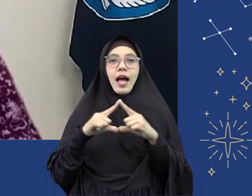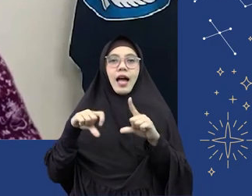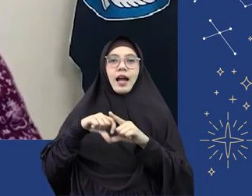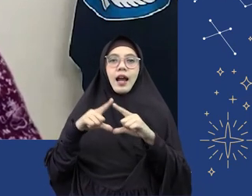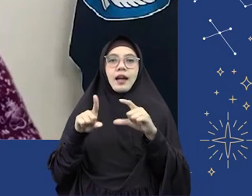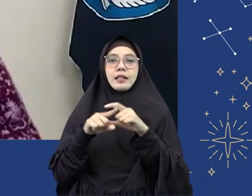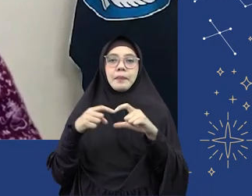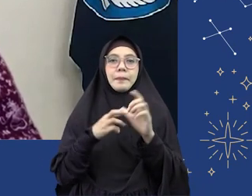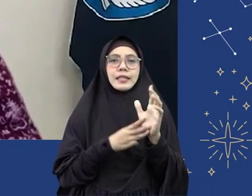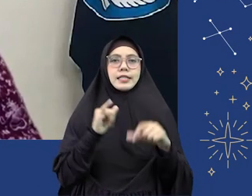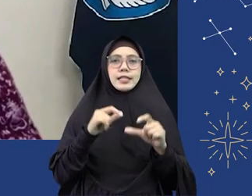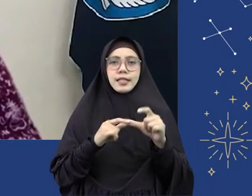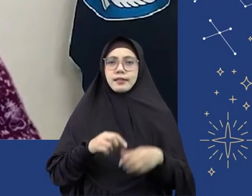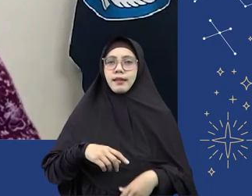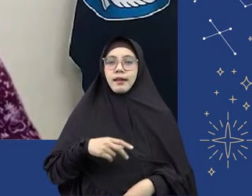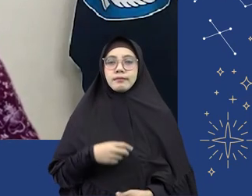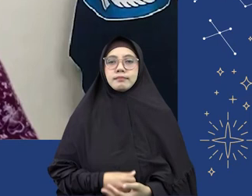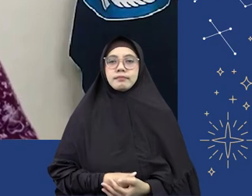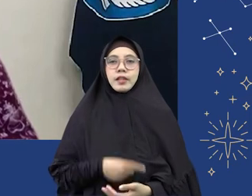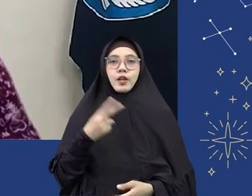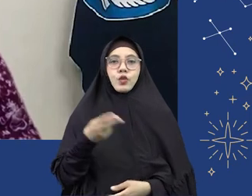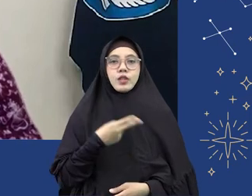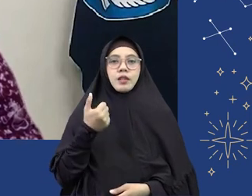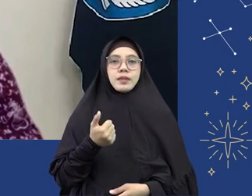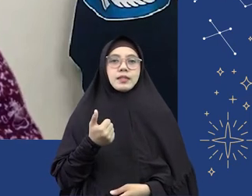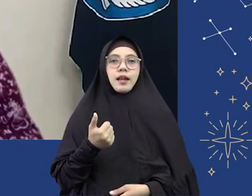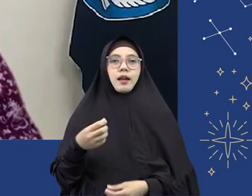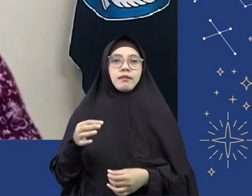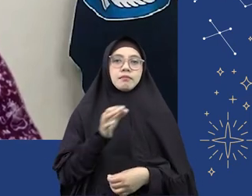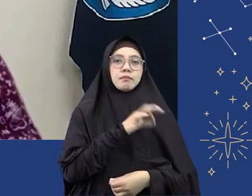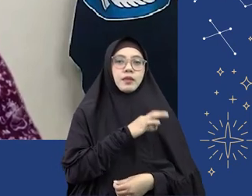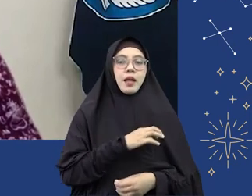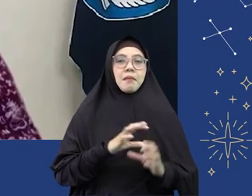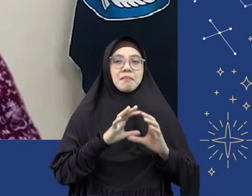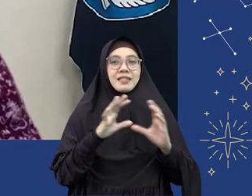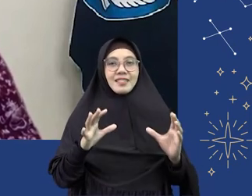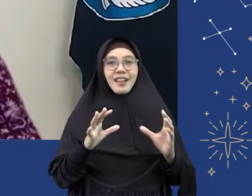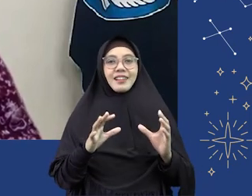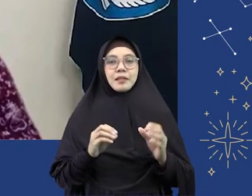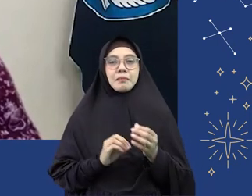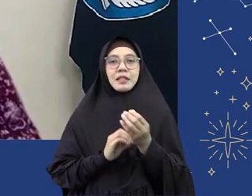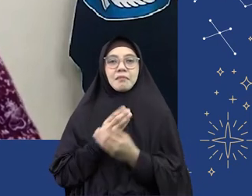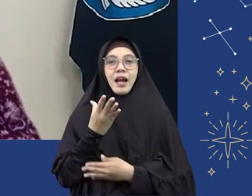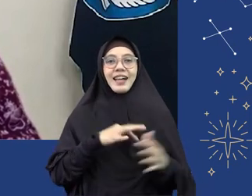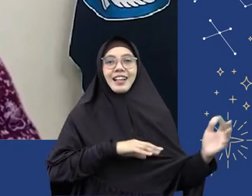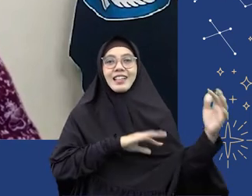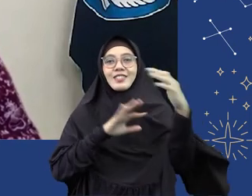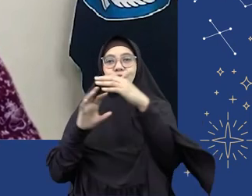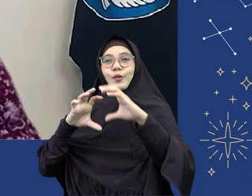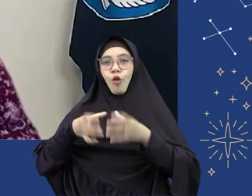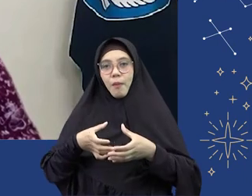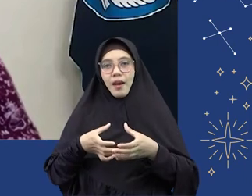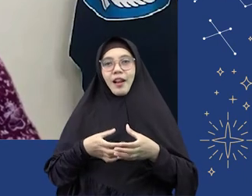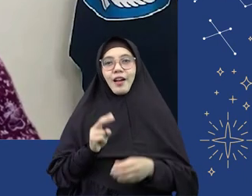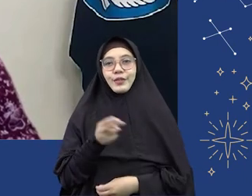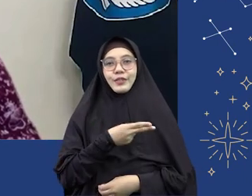dan berkontribusi Saya yakin Indonesia akan memberikan sumbangsih yang jauh lebih besar dalam perkembangan ilmu pengetahuan astronomi baik di dalam